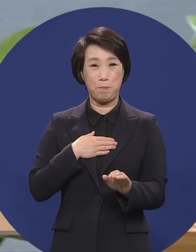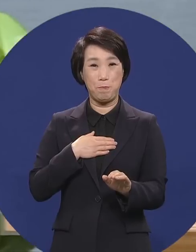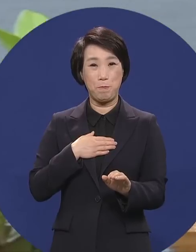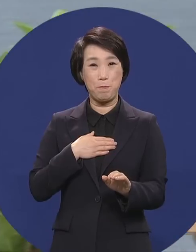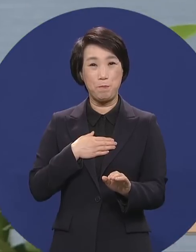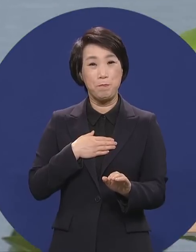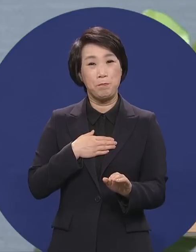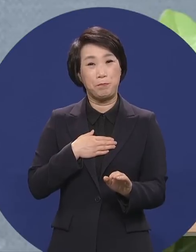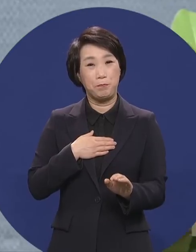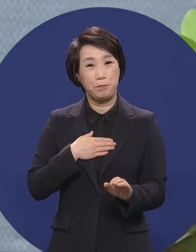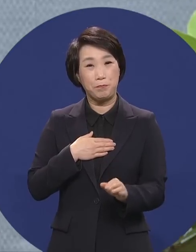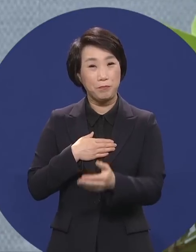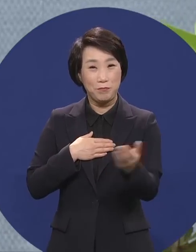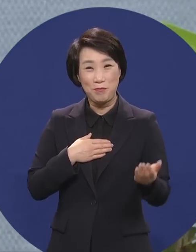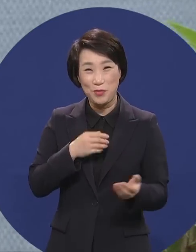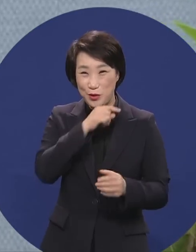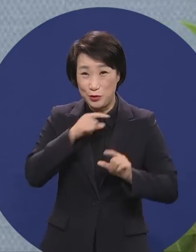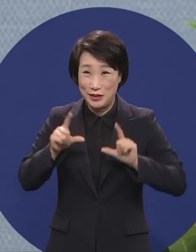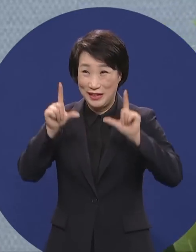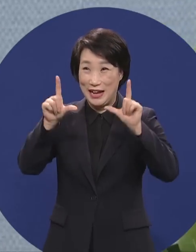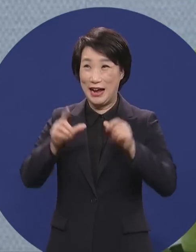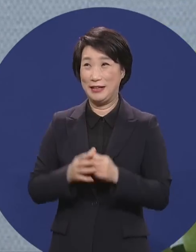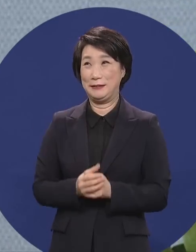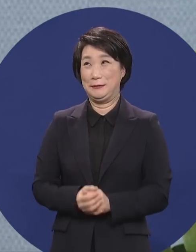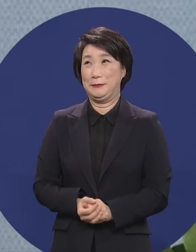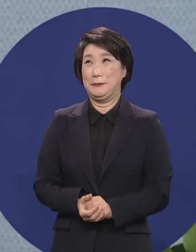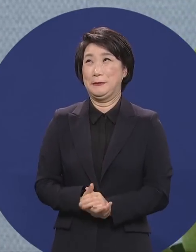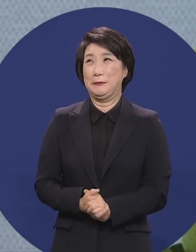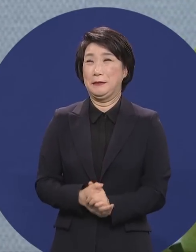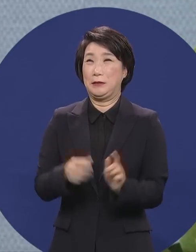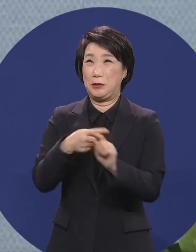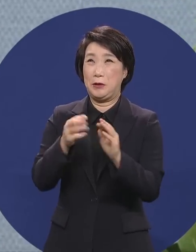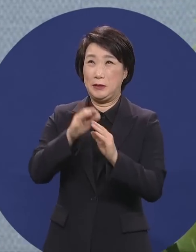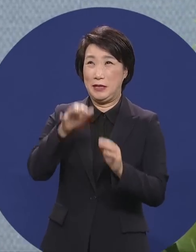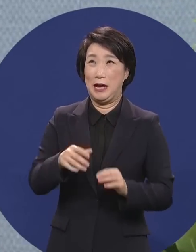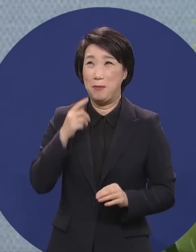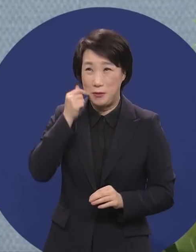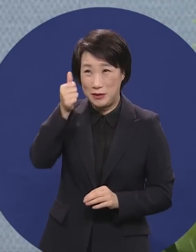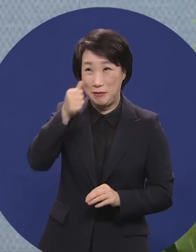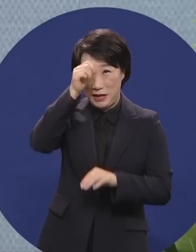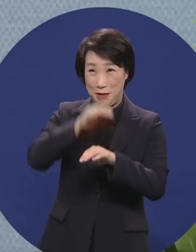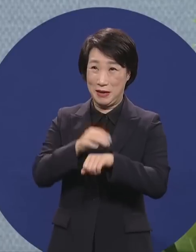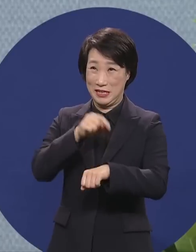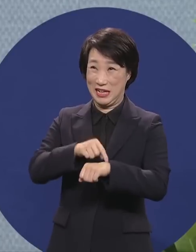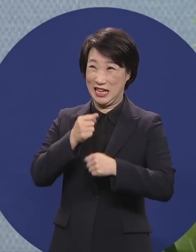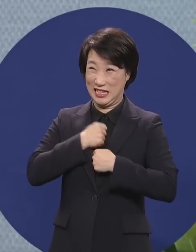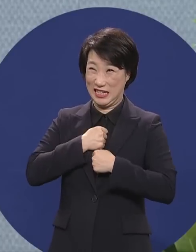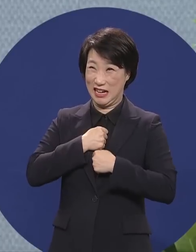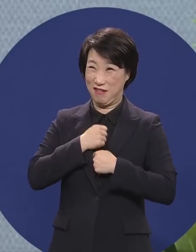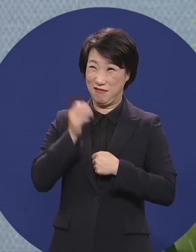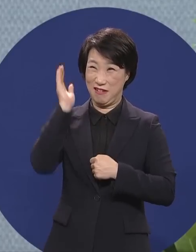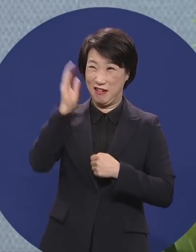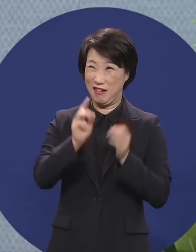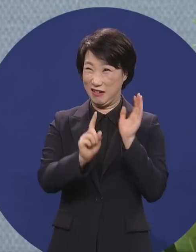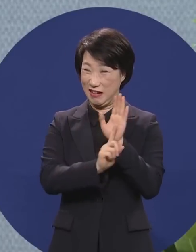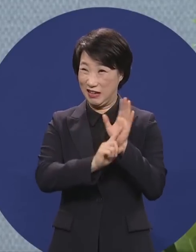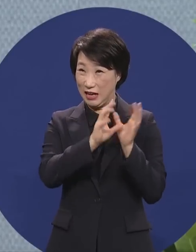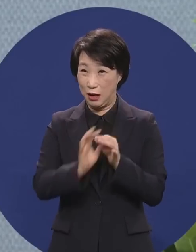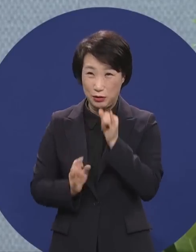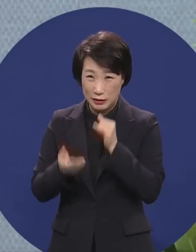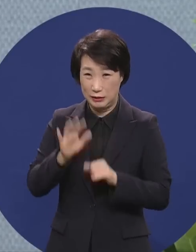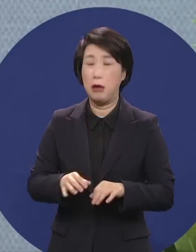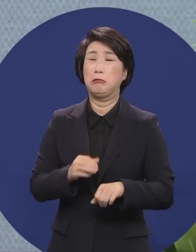주일날 교회 목사님이 예배 시간 잘 지키라고 했는데